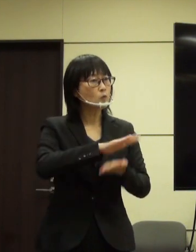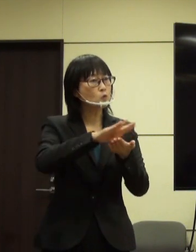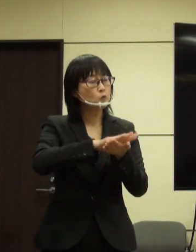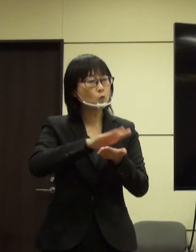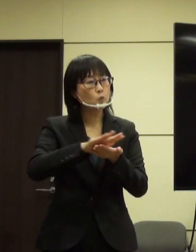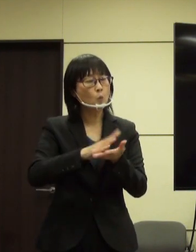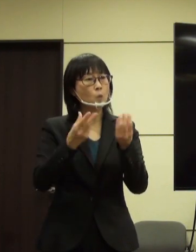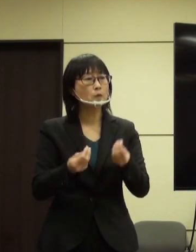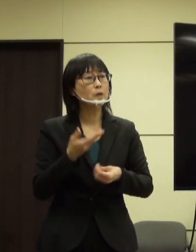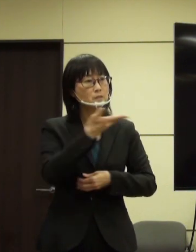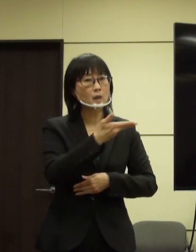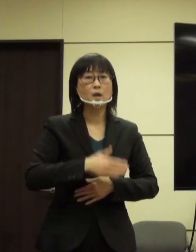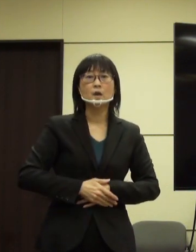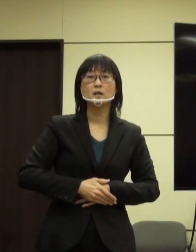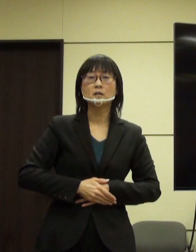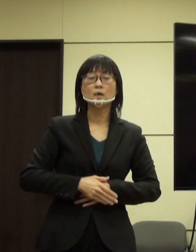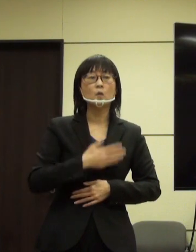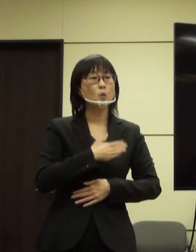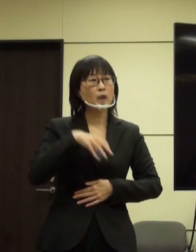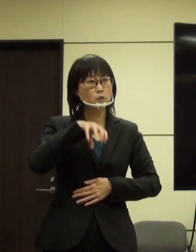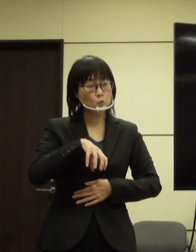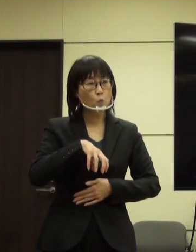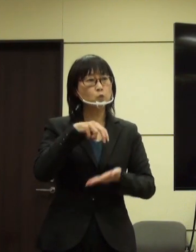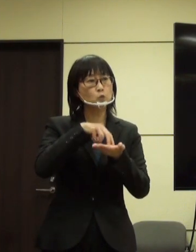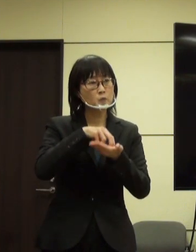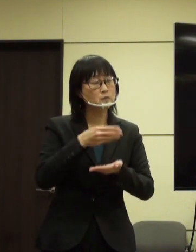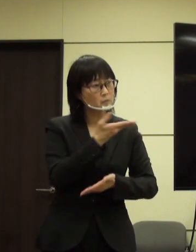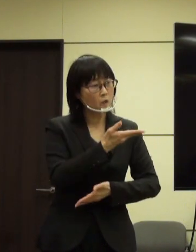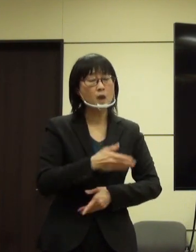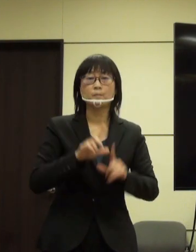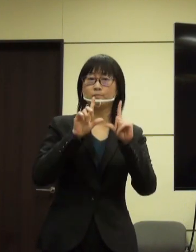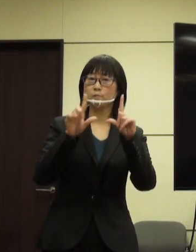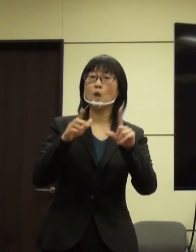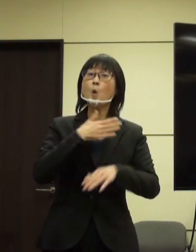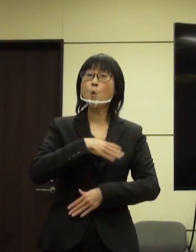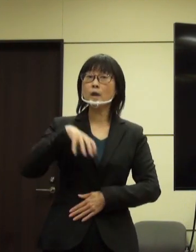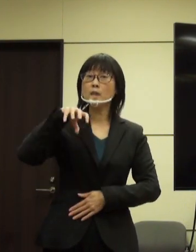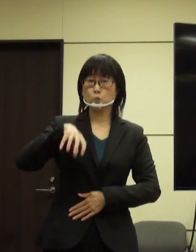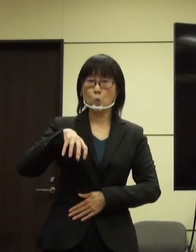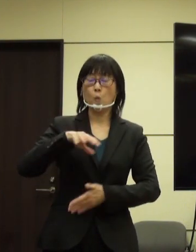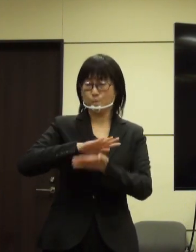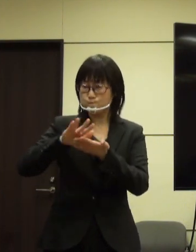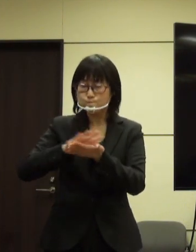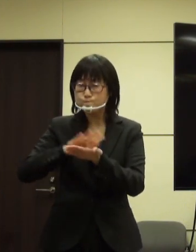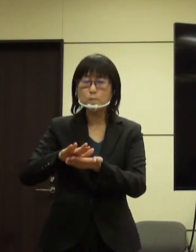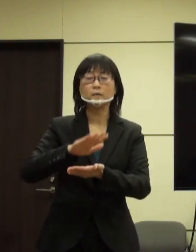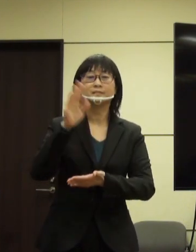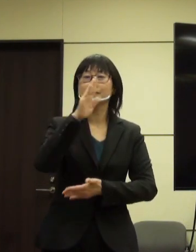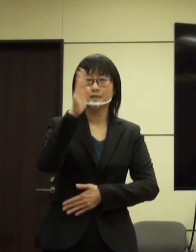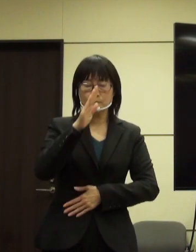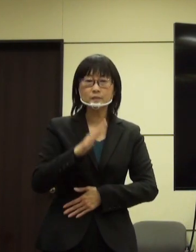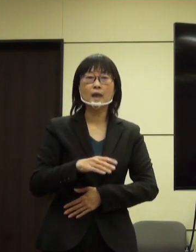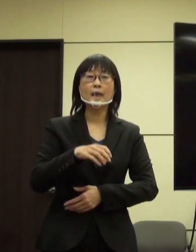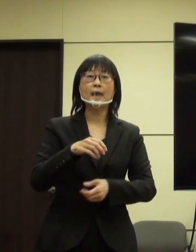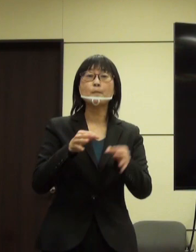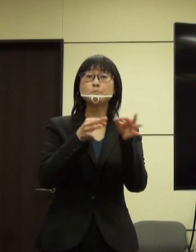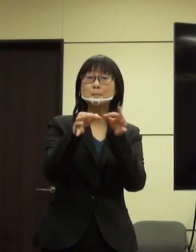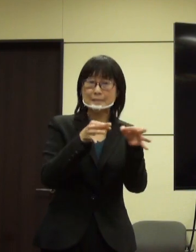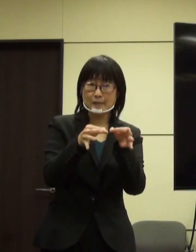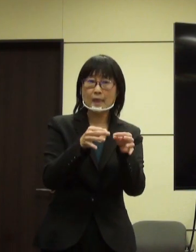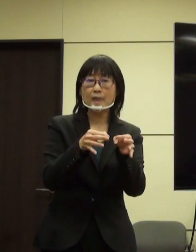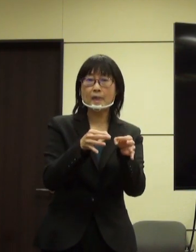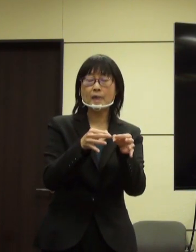てぃているわけではなくてそれぞれの各自で対応いただいておりますブーブー各店舗が消毒なリアーナ